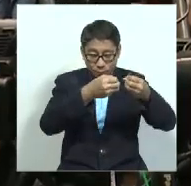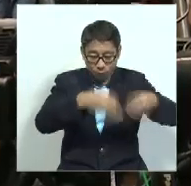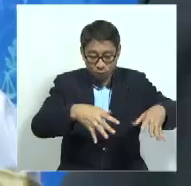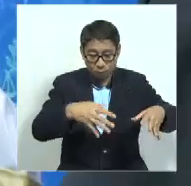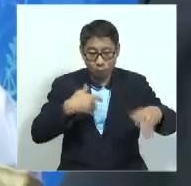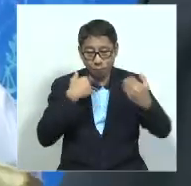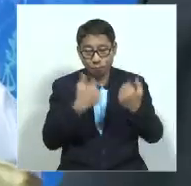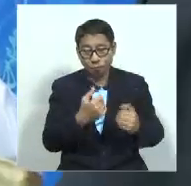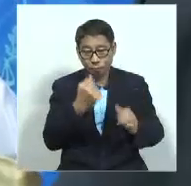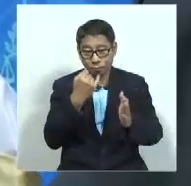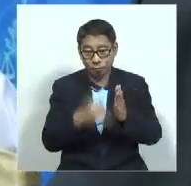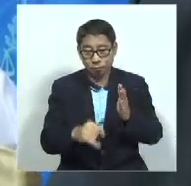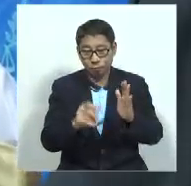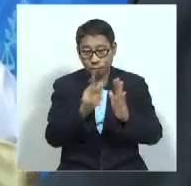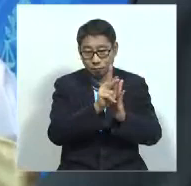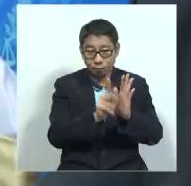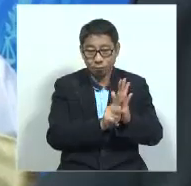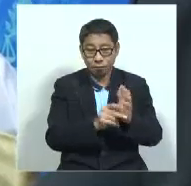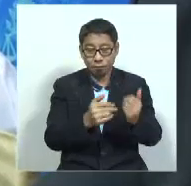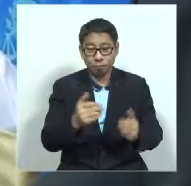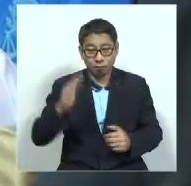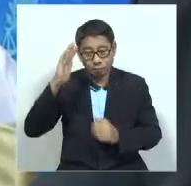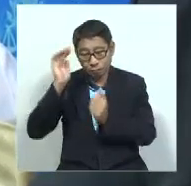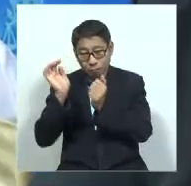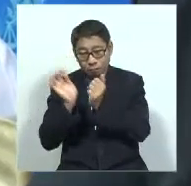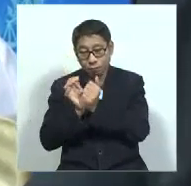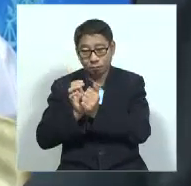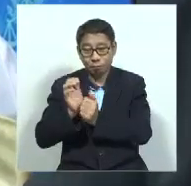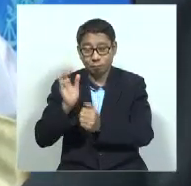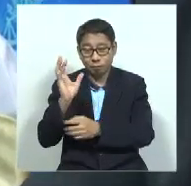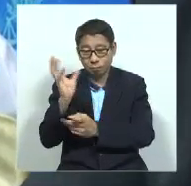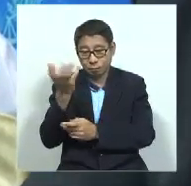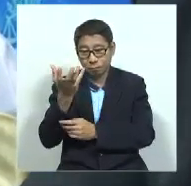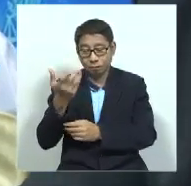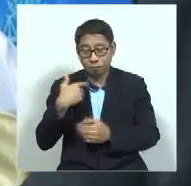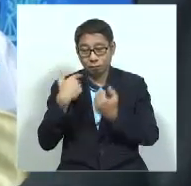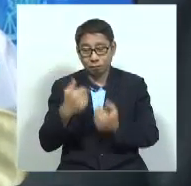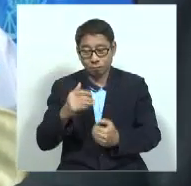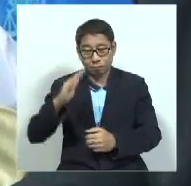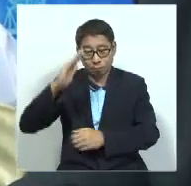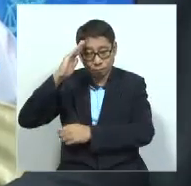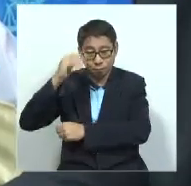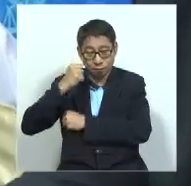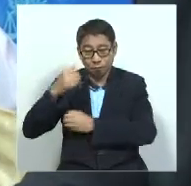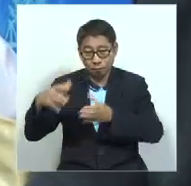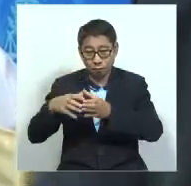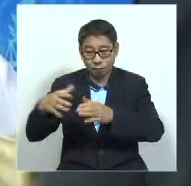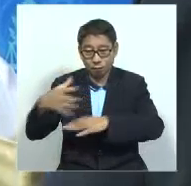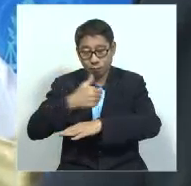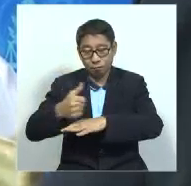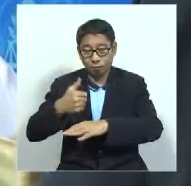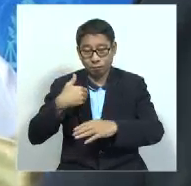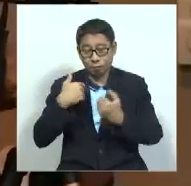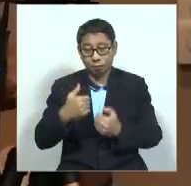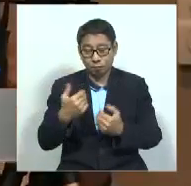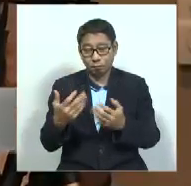ตรงนี้เป็นความผิดทางอาญาคือปกติเนี่ยอินเตอร์โพลเนี่ยถ้าหากว่าเป็นเรื่องของคดีทางด้านการทหารแล้วก็การเมืองเนี่ยอาจจะไม่เ